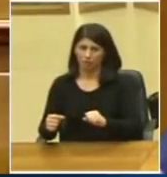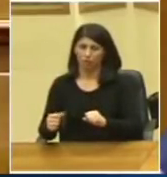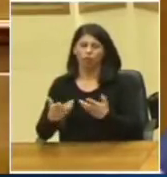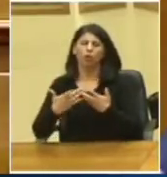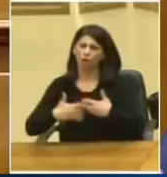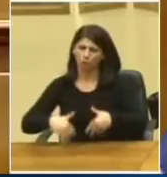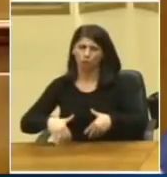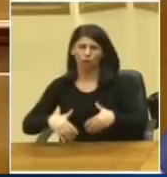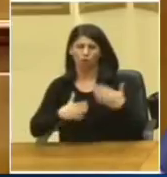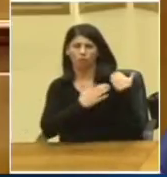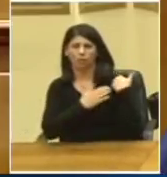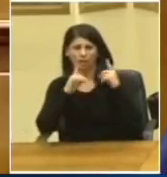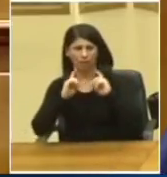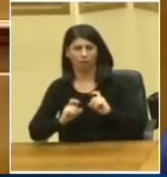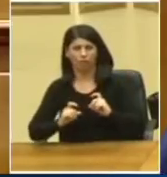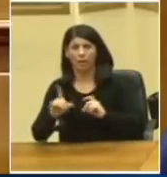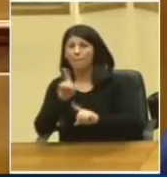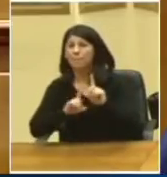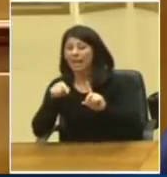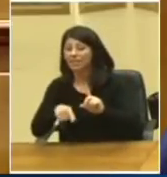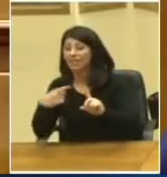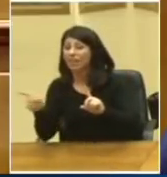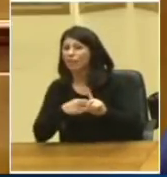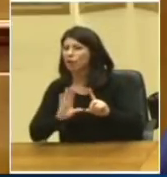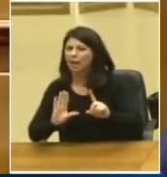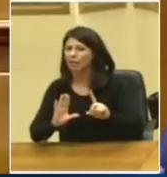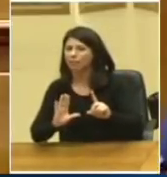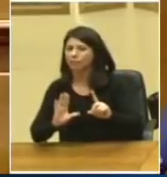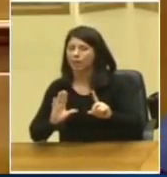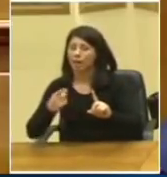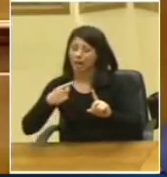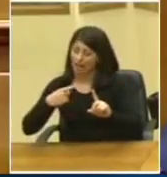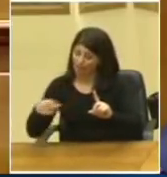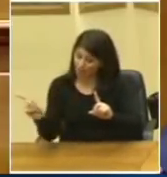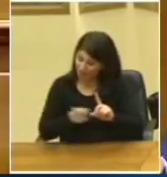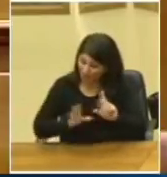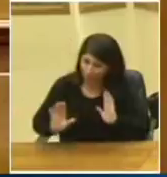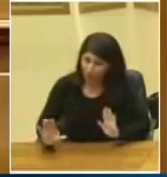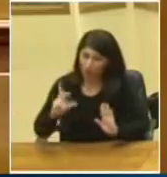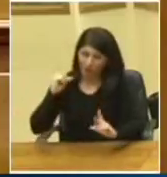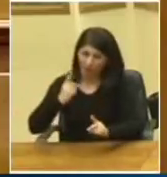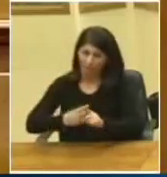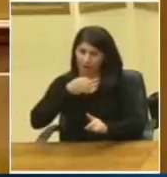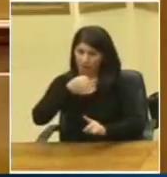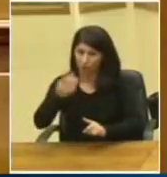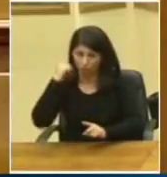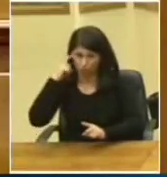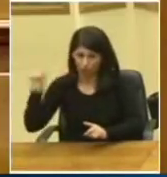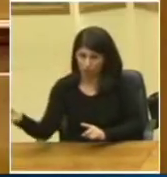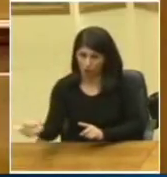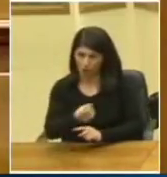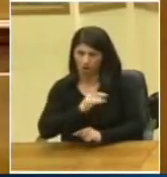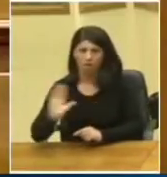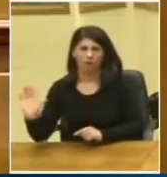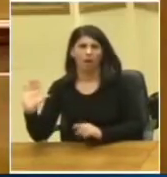καθηκόντων. Ποια είναι αυτή η διαφορά? Η διαφορά είναι, να το πω πάρα πολύ απλά, ότι εφόσον